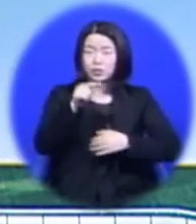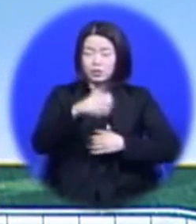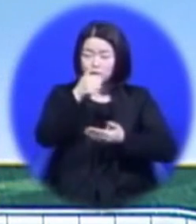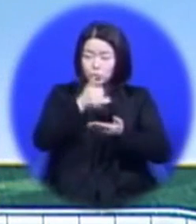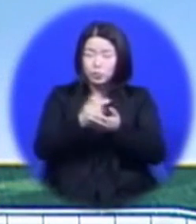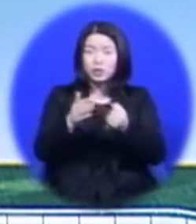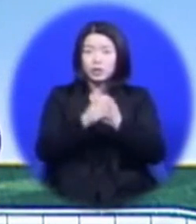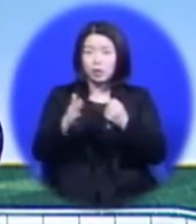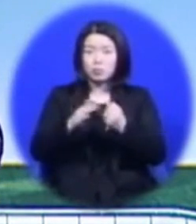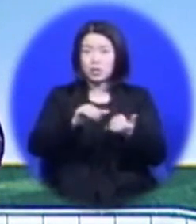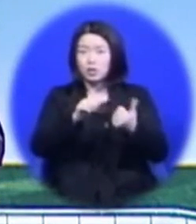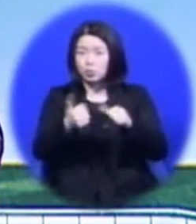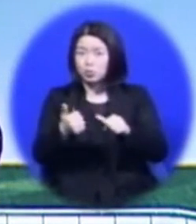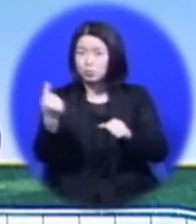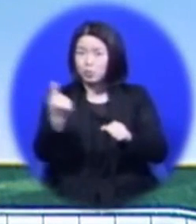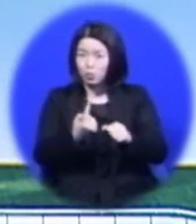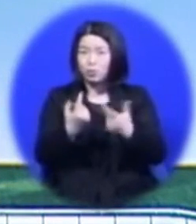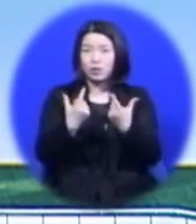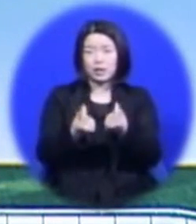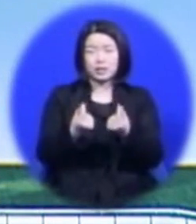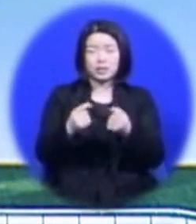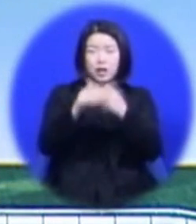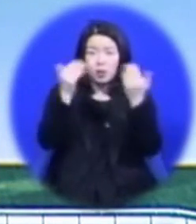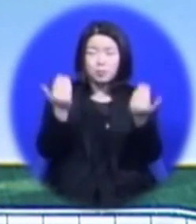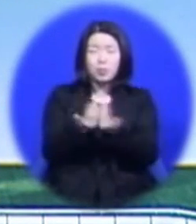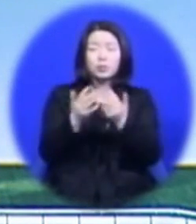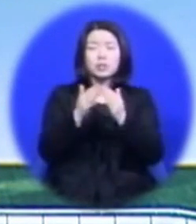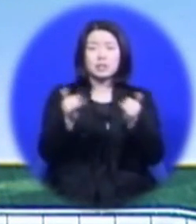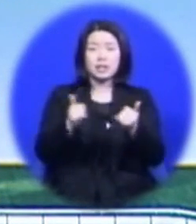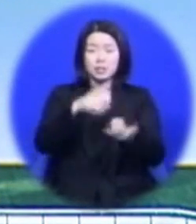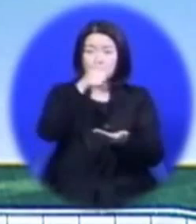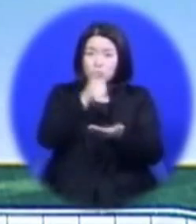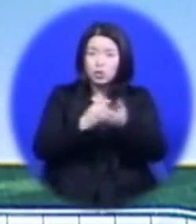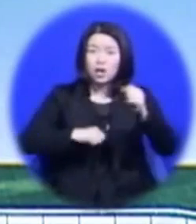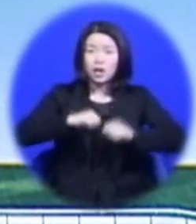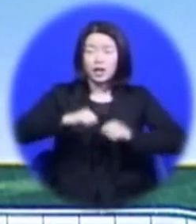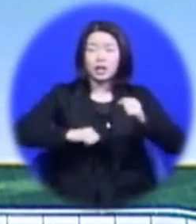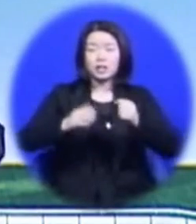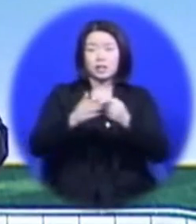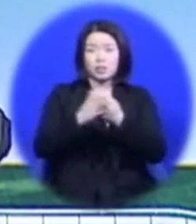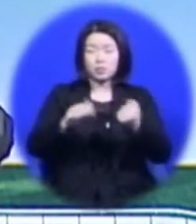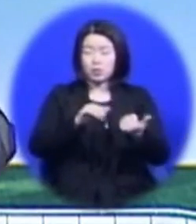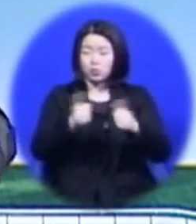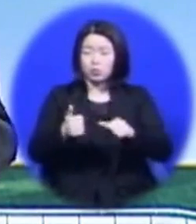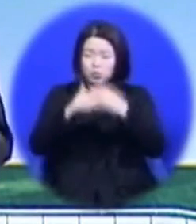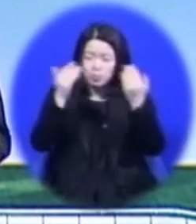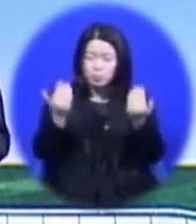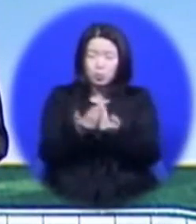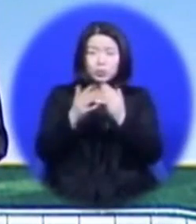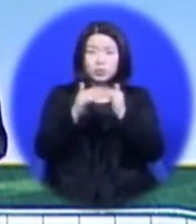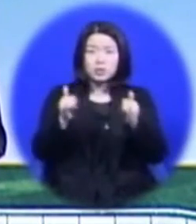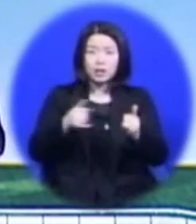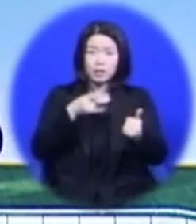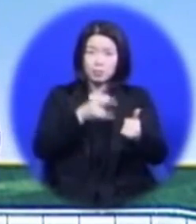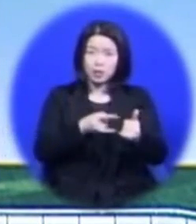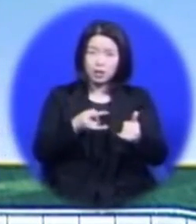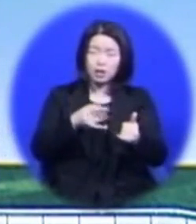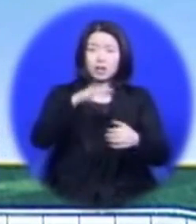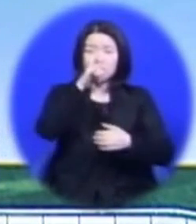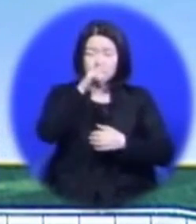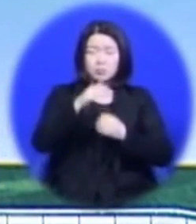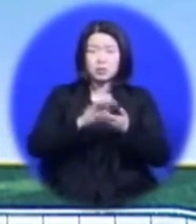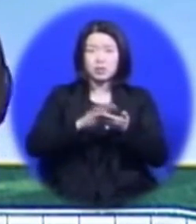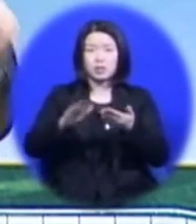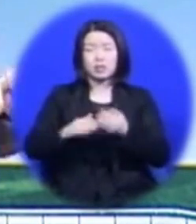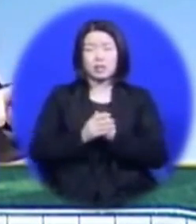말미암아 죽음이 들어온 것과 같이 모든 사람이 죄를 지었기 때문에 죽음이 모든 사람에게 이르게 되었습니다.